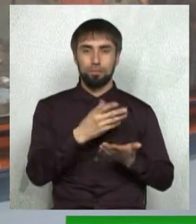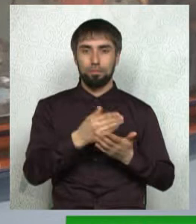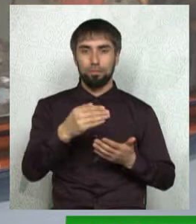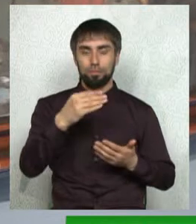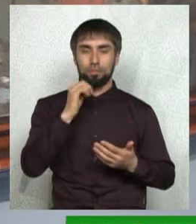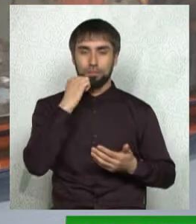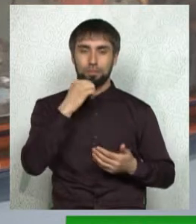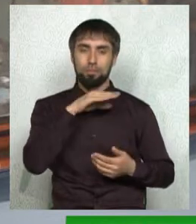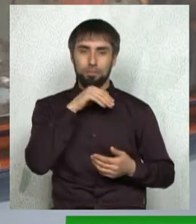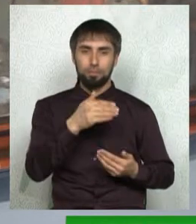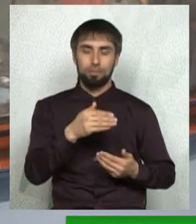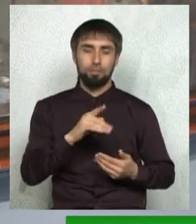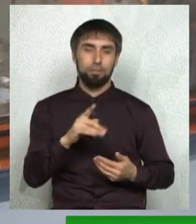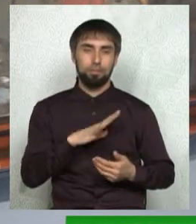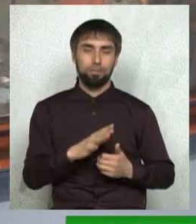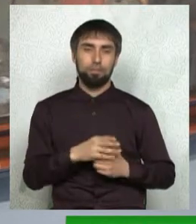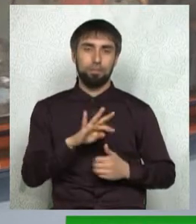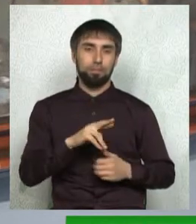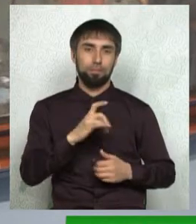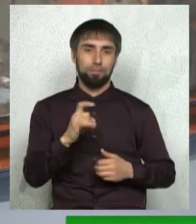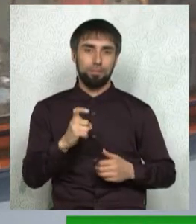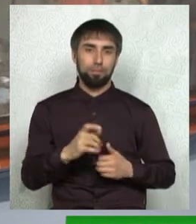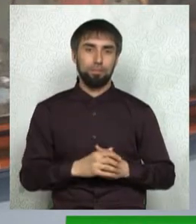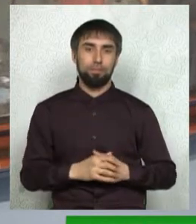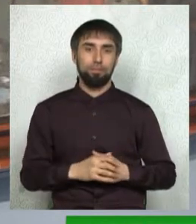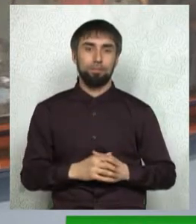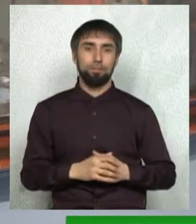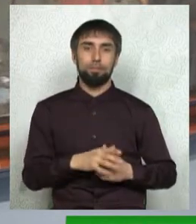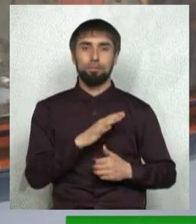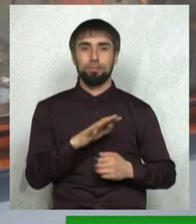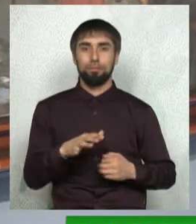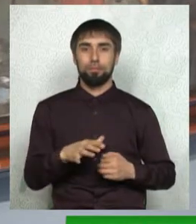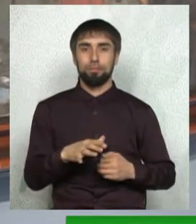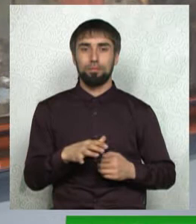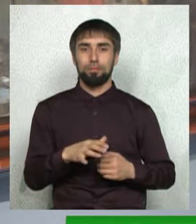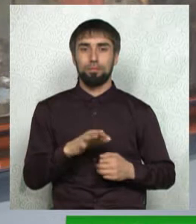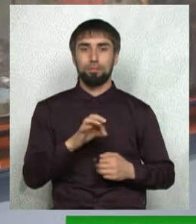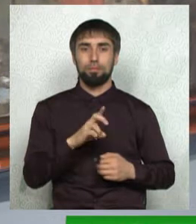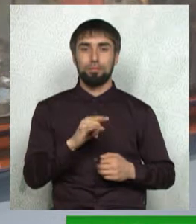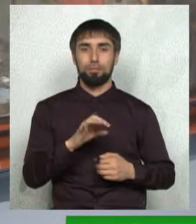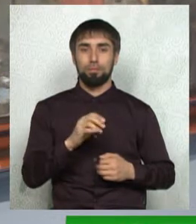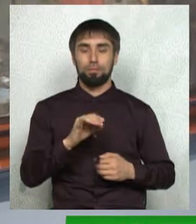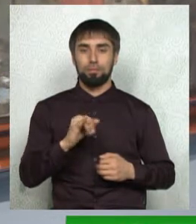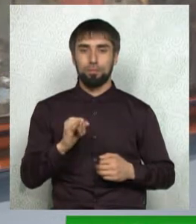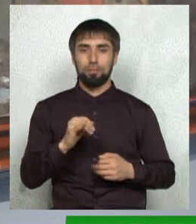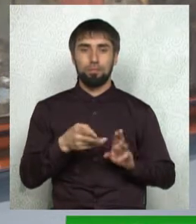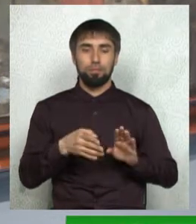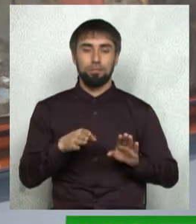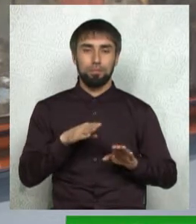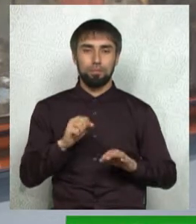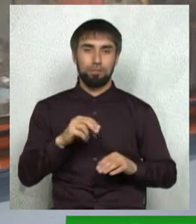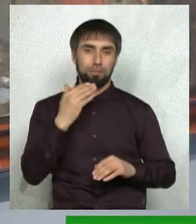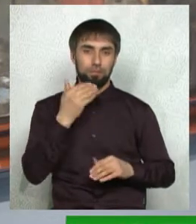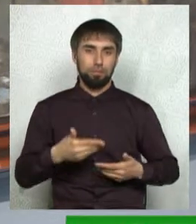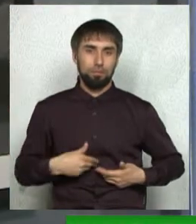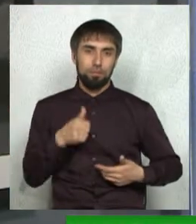дедушки, бабушки, чтобы для них не было обыденностью, да, та легкая жизнь, которая